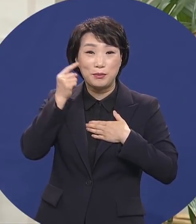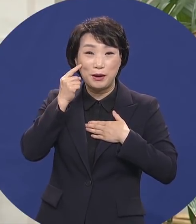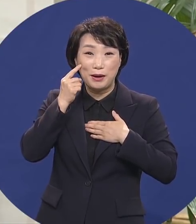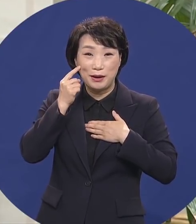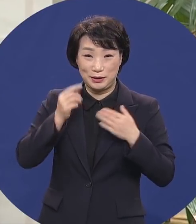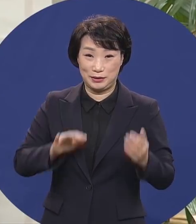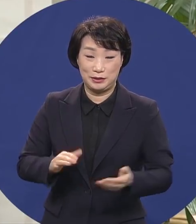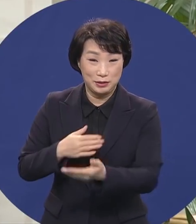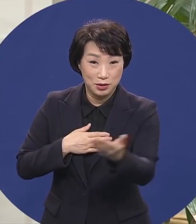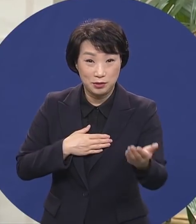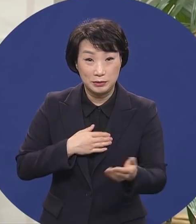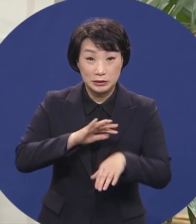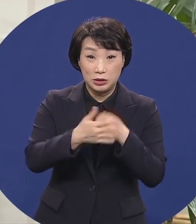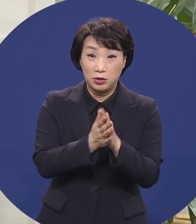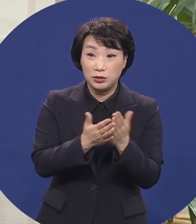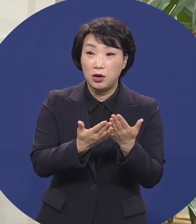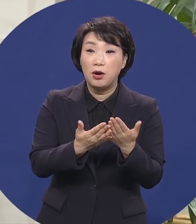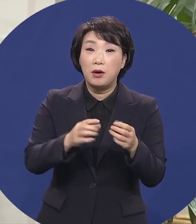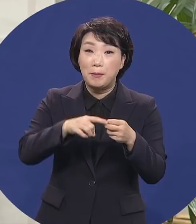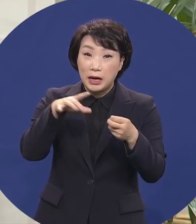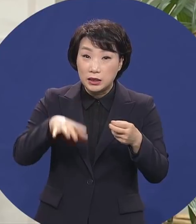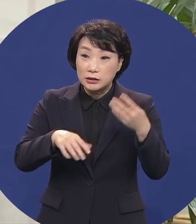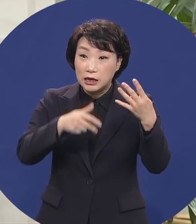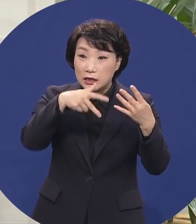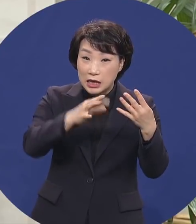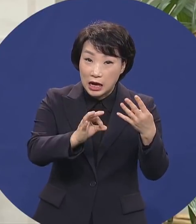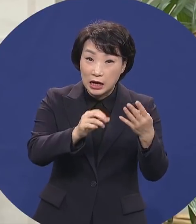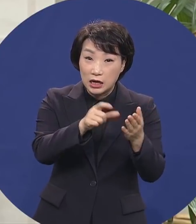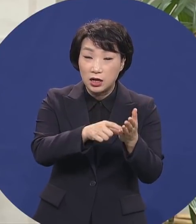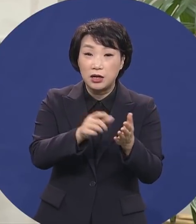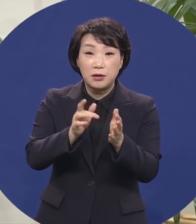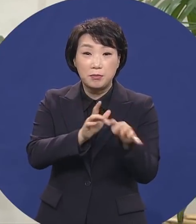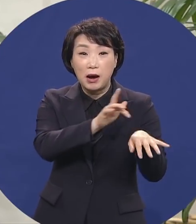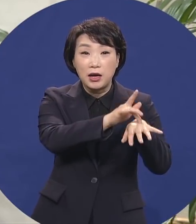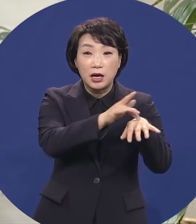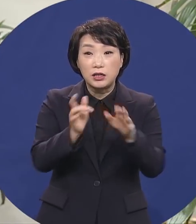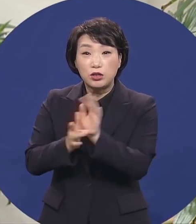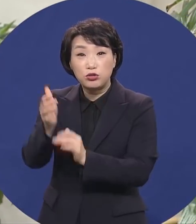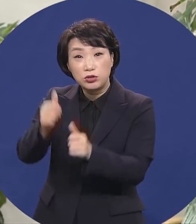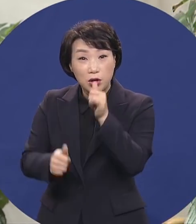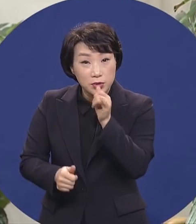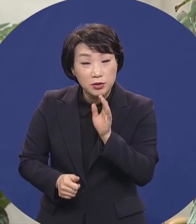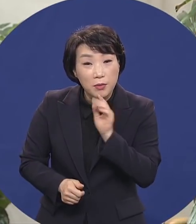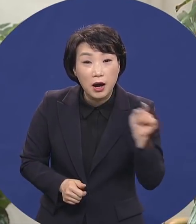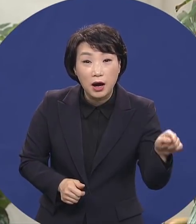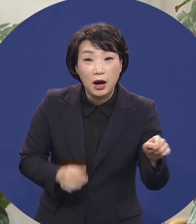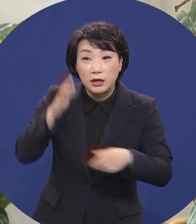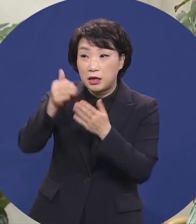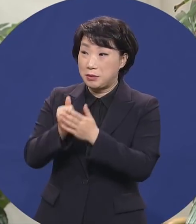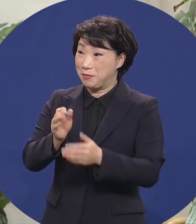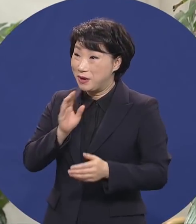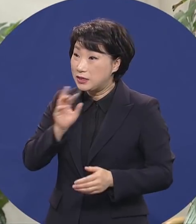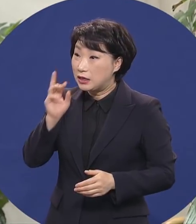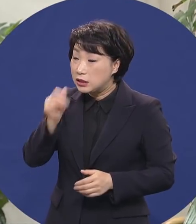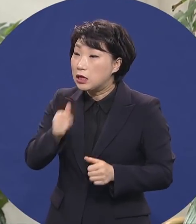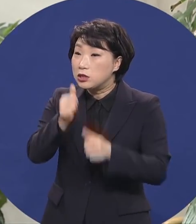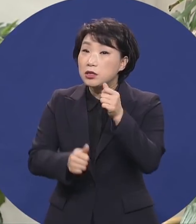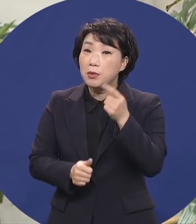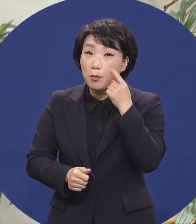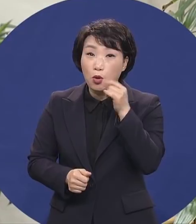이게 여러분 마태복음 4장에 마귀가 예수님을 시험한 것은 하나님이 맞으냐 안